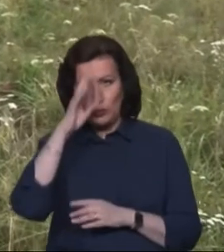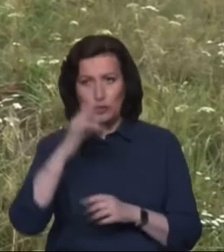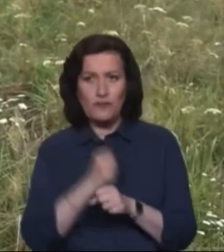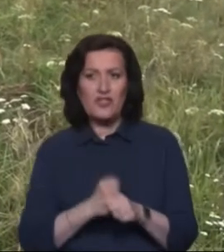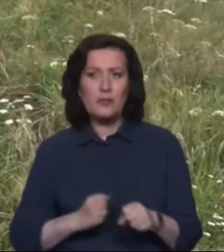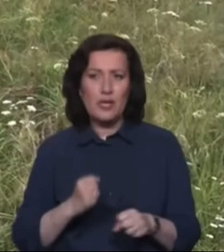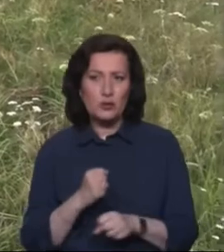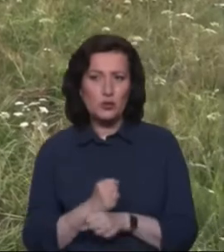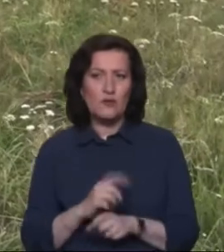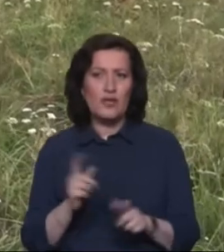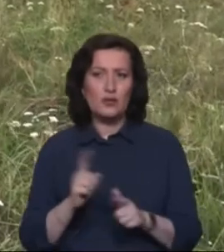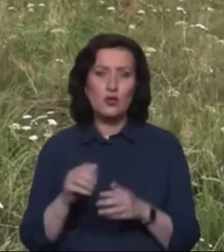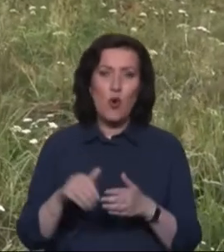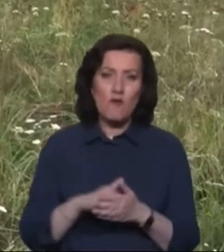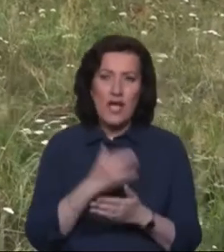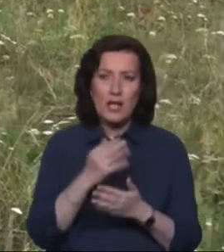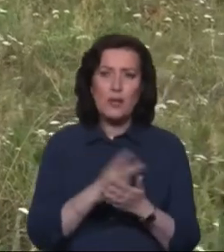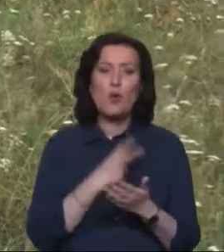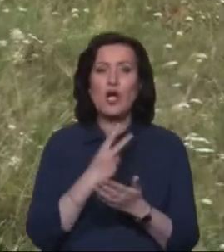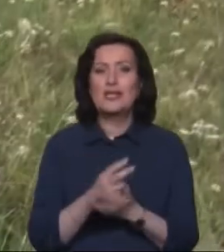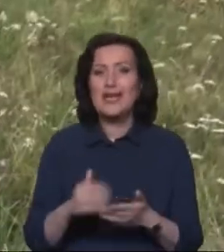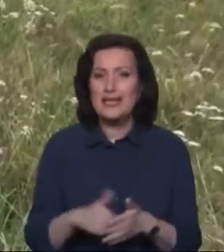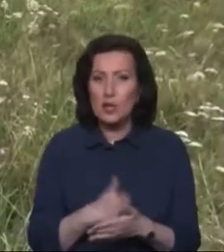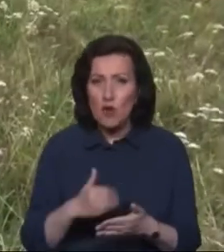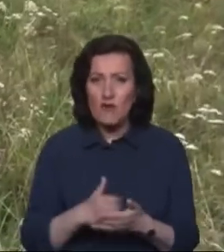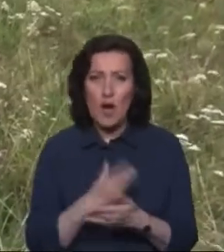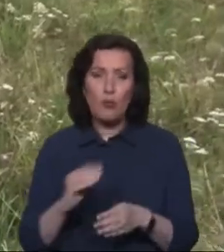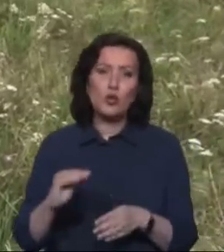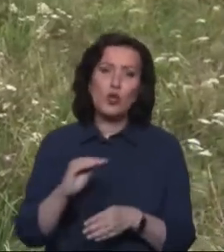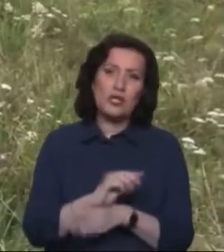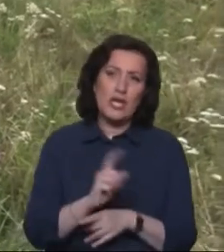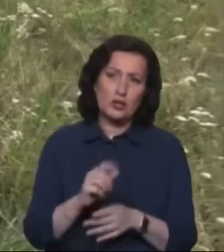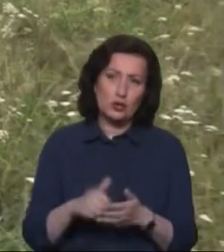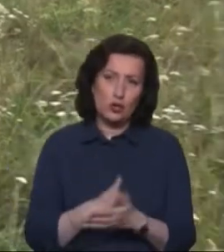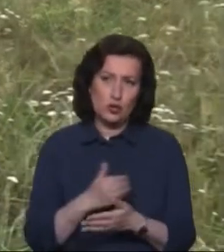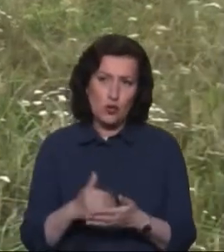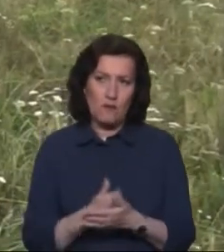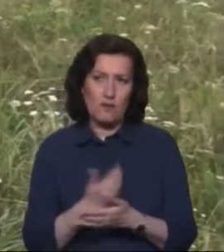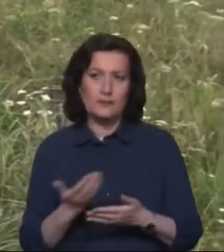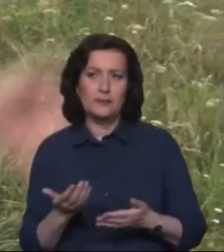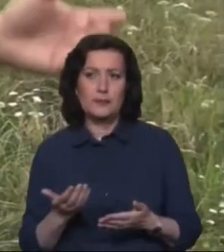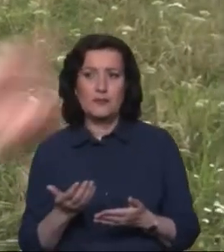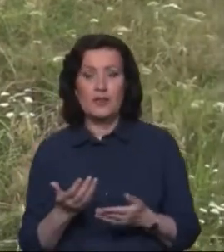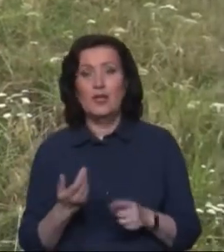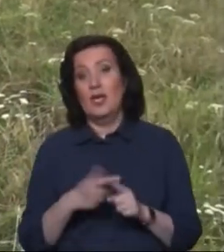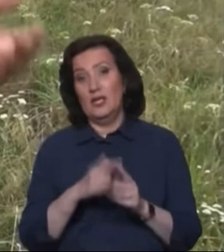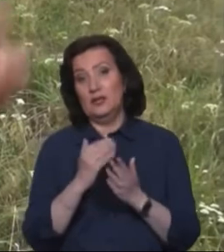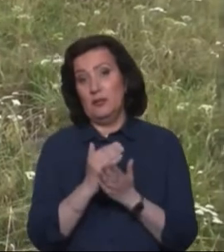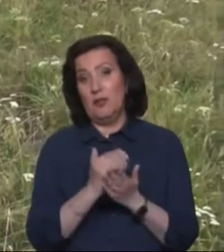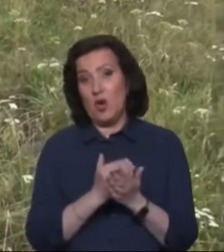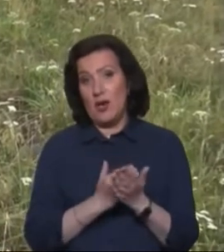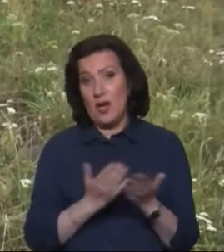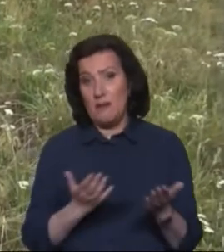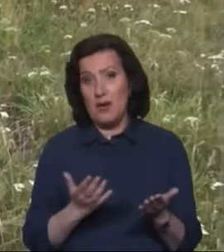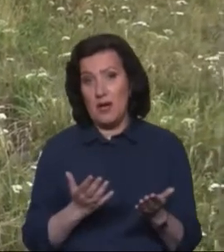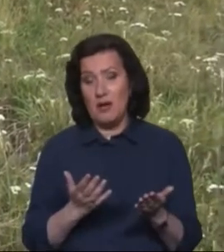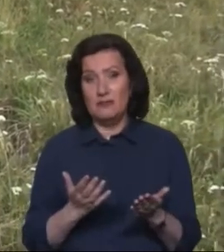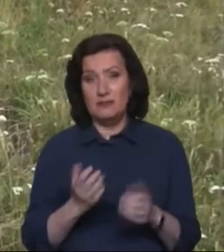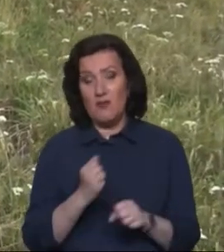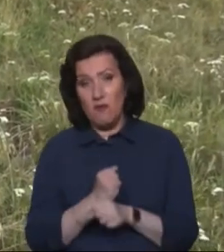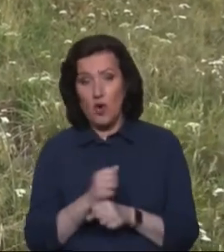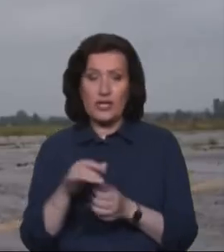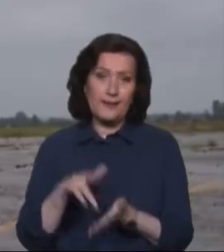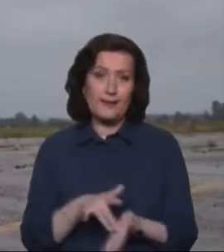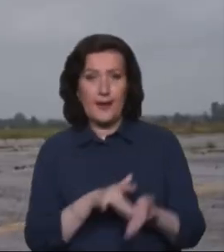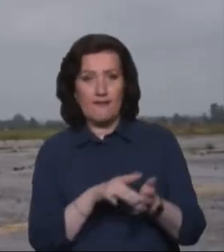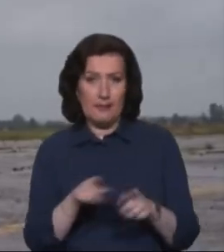відпрацювати або щось нове або показати Щось нове або додати їм щось нове Ось та за програмою Work and Travel як ми називаємо